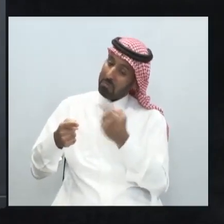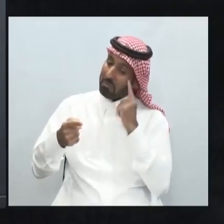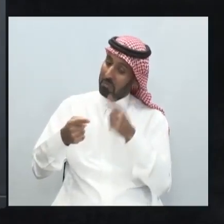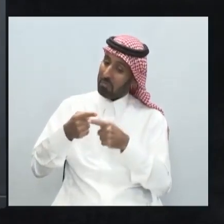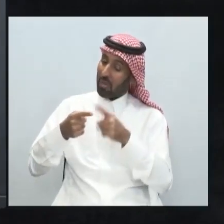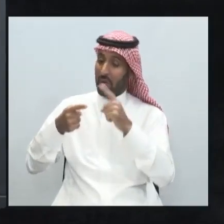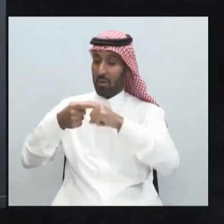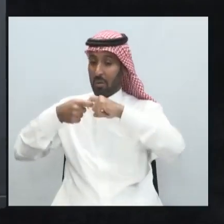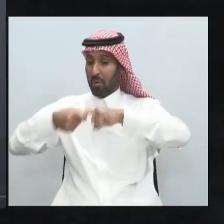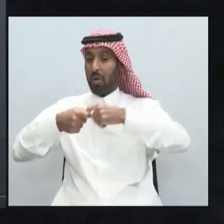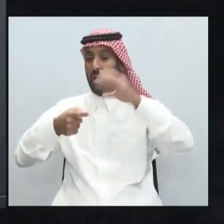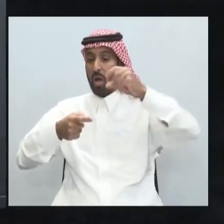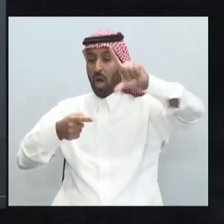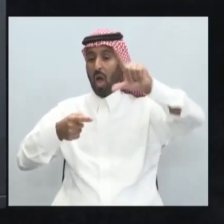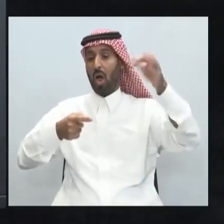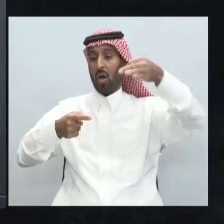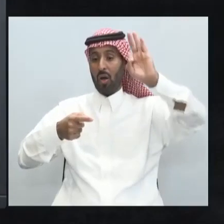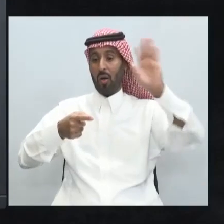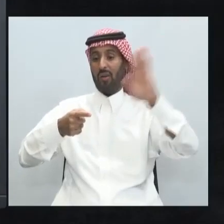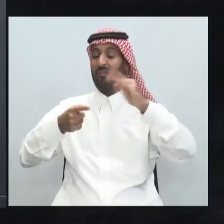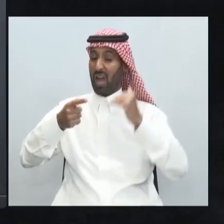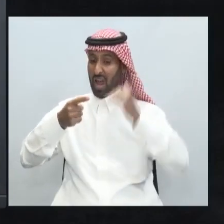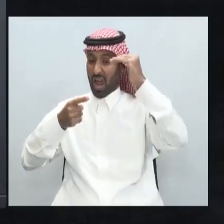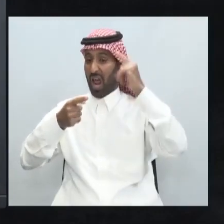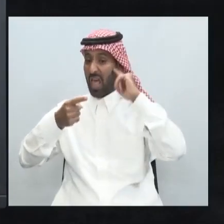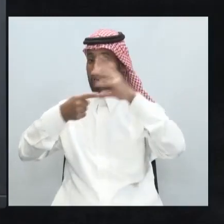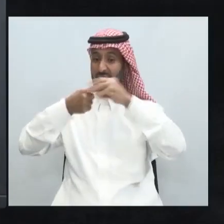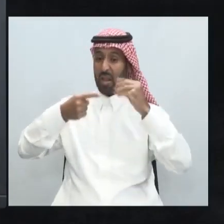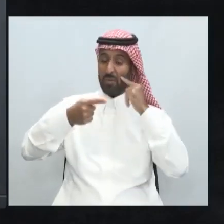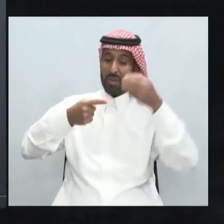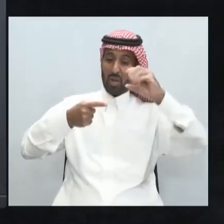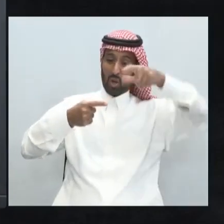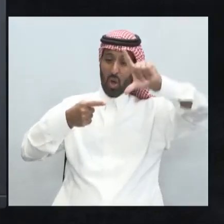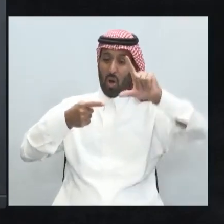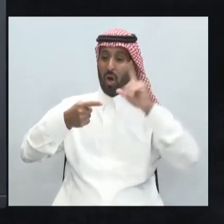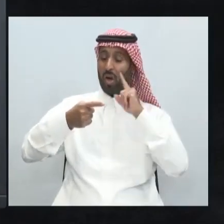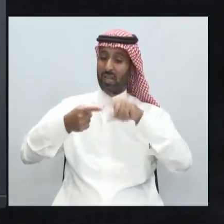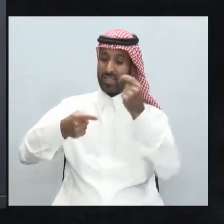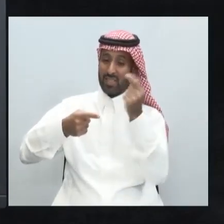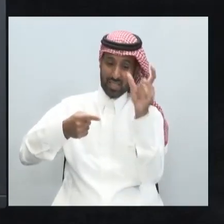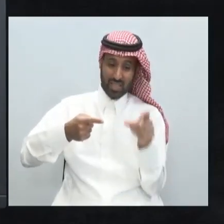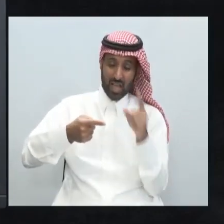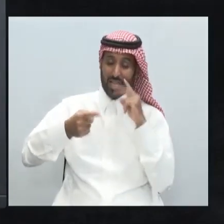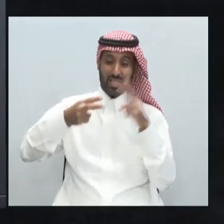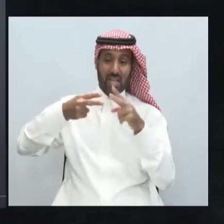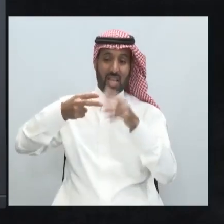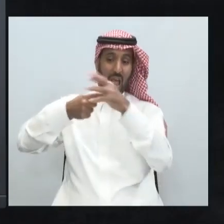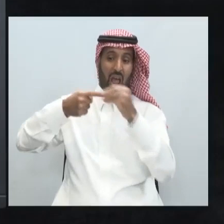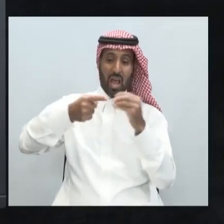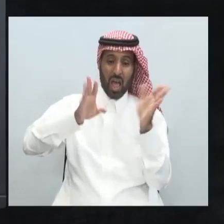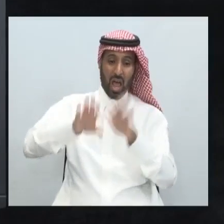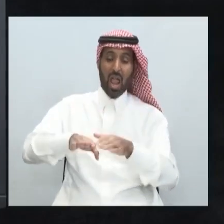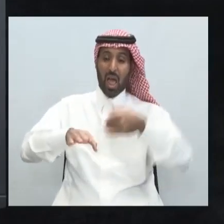الرابطه م بين الور والفلور الفلور اعلى سالبيه من الكلور اذا ستكون الجزء الشحنه السالبه على